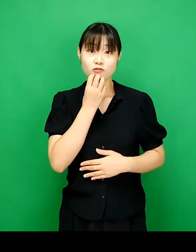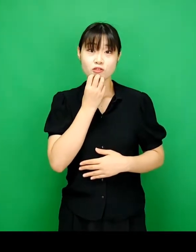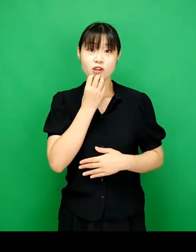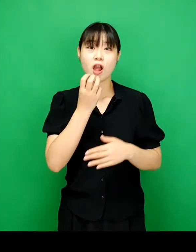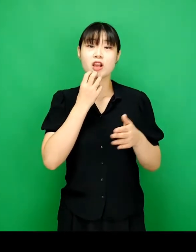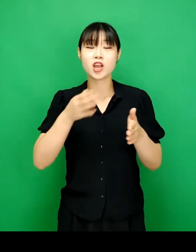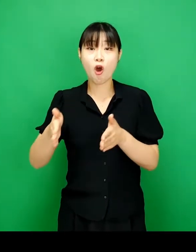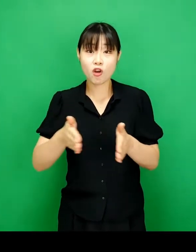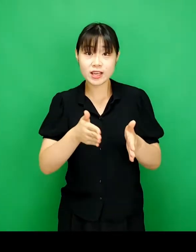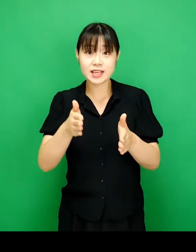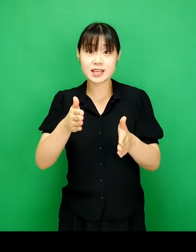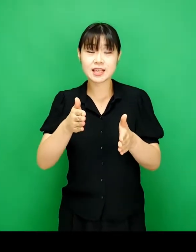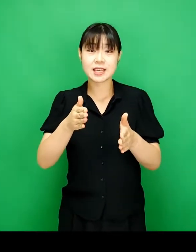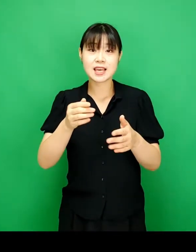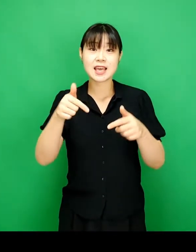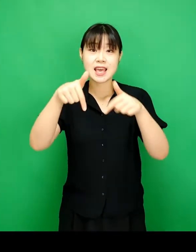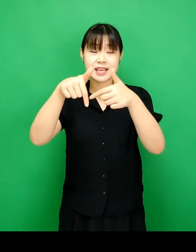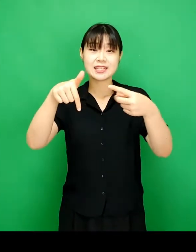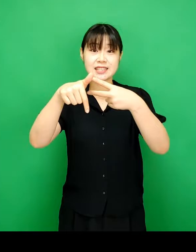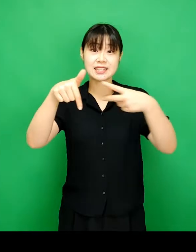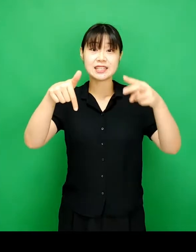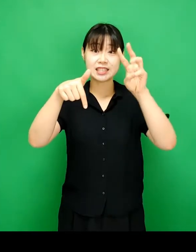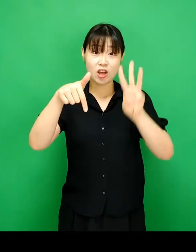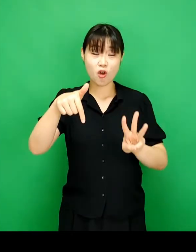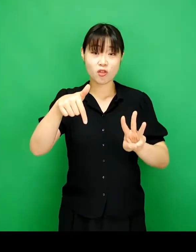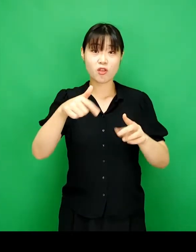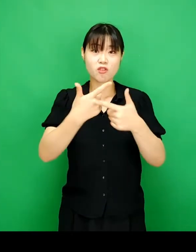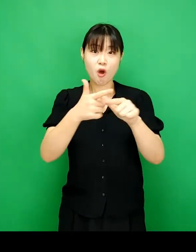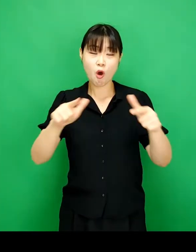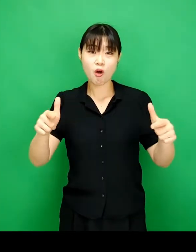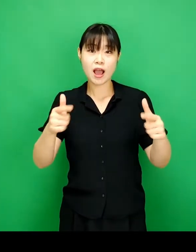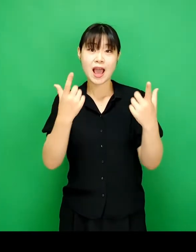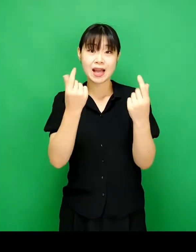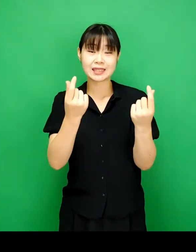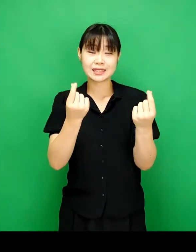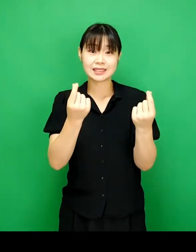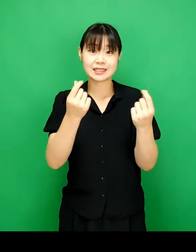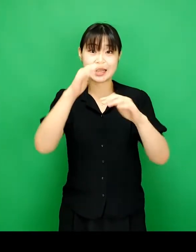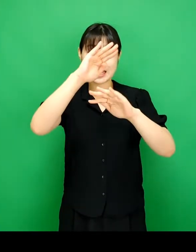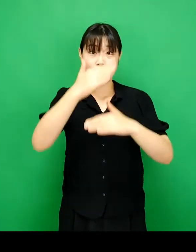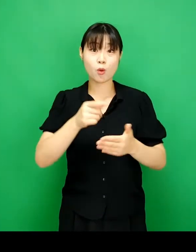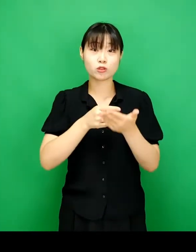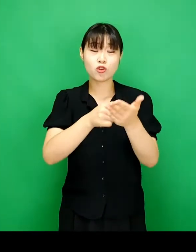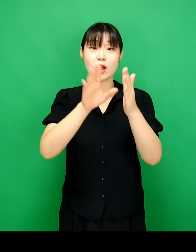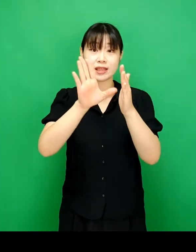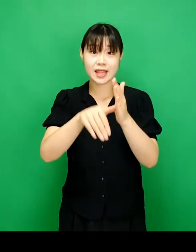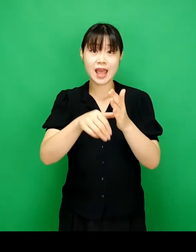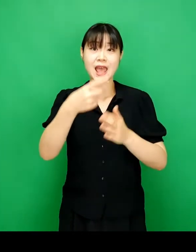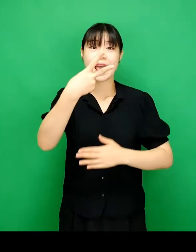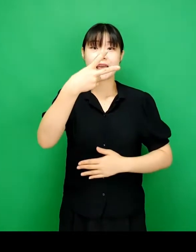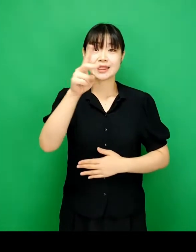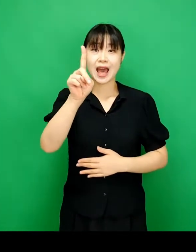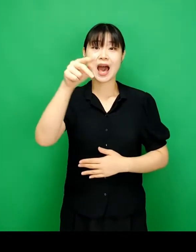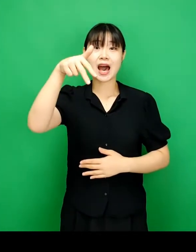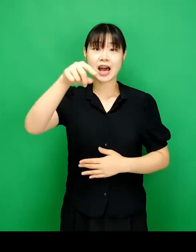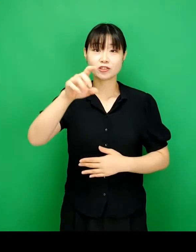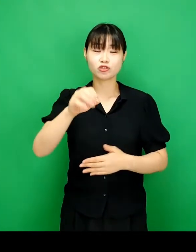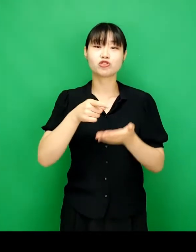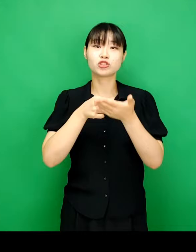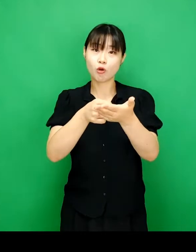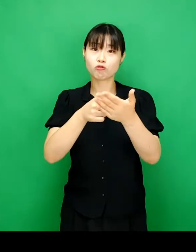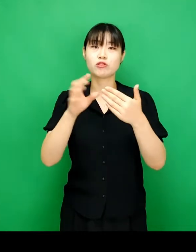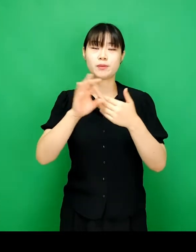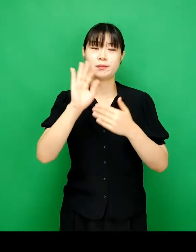서울, 경기, 인천 등 여러 지자체에 같은 내용의 정보 공개를 청구할 때도 마찬가지로 다중